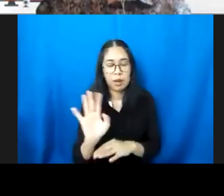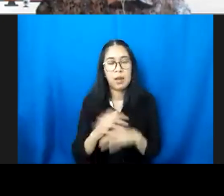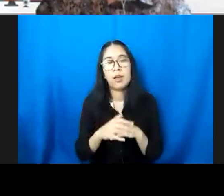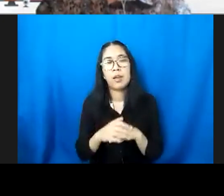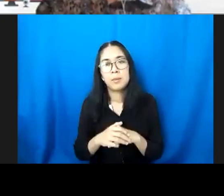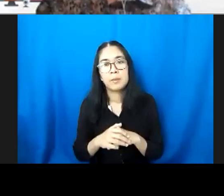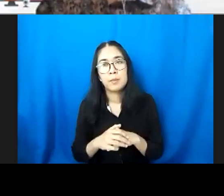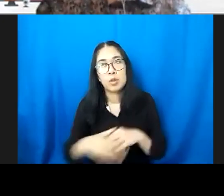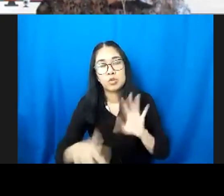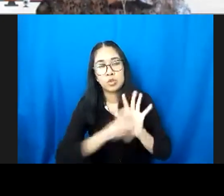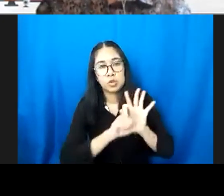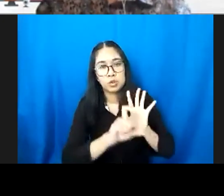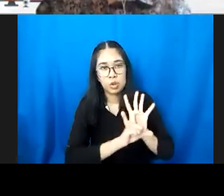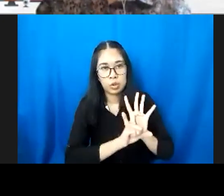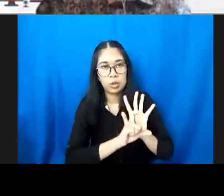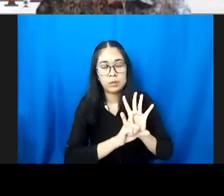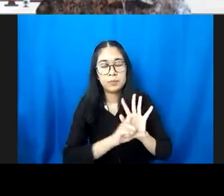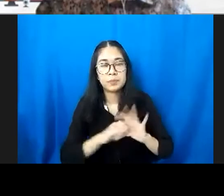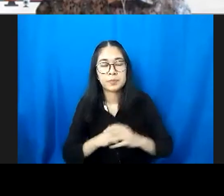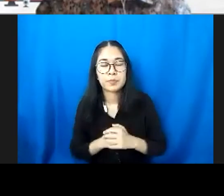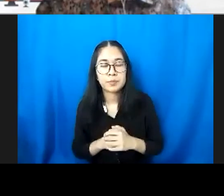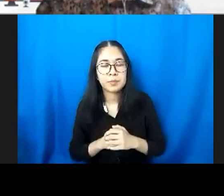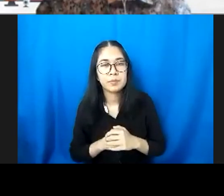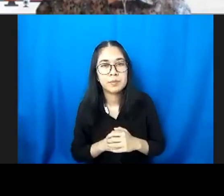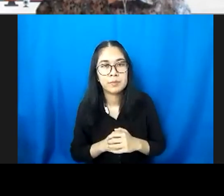kalau mereka produsen